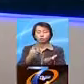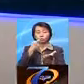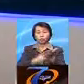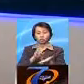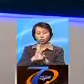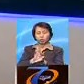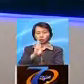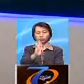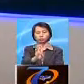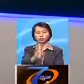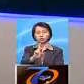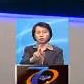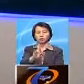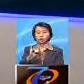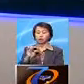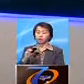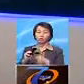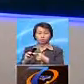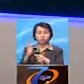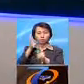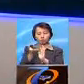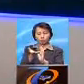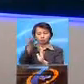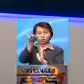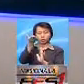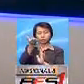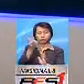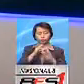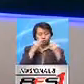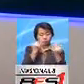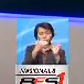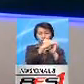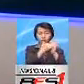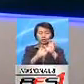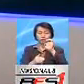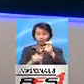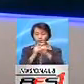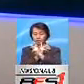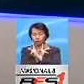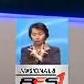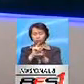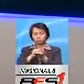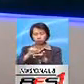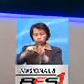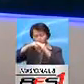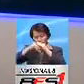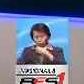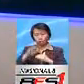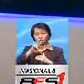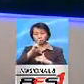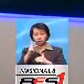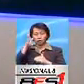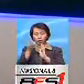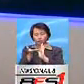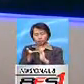Ada Bantuan Rakyat Satu Malaysia atau BRIM akan dinaikkan. Isi rumah dalam senarai e-kasih dan berpendapatan bulanan di bawah RM3,000